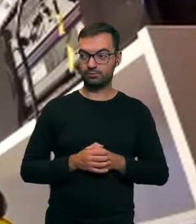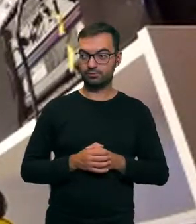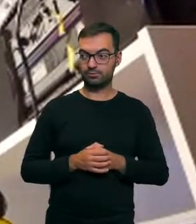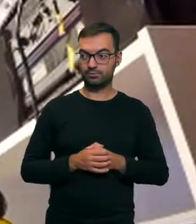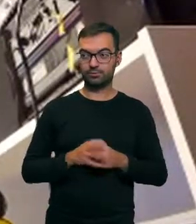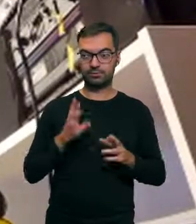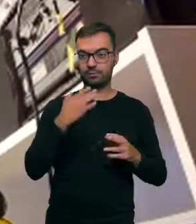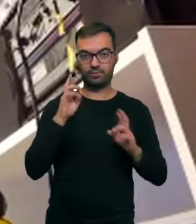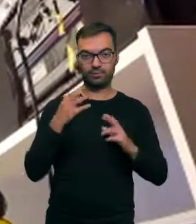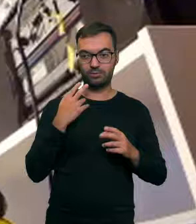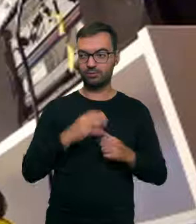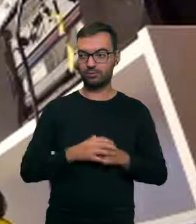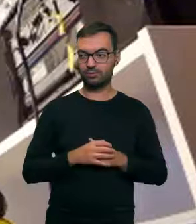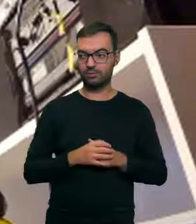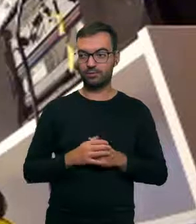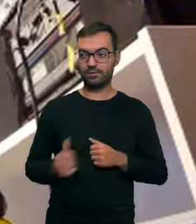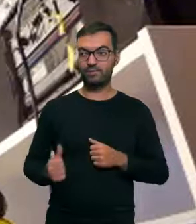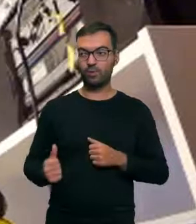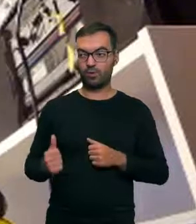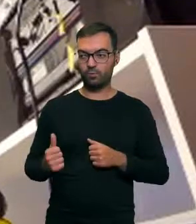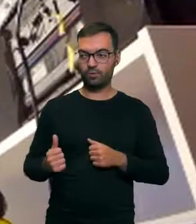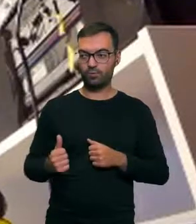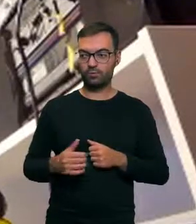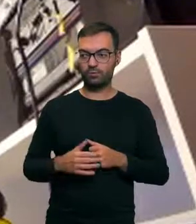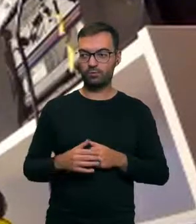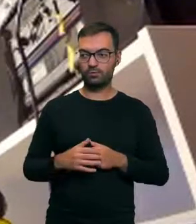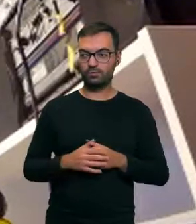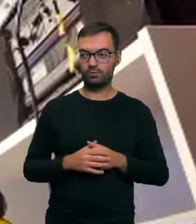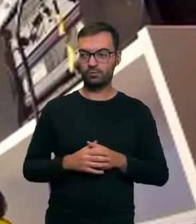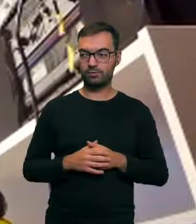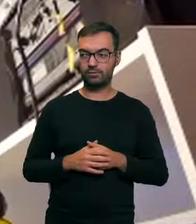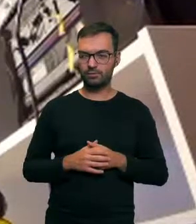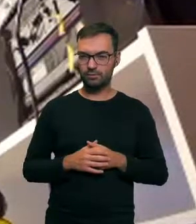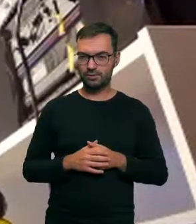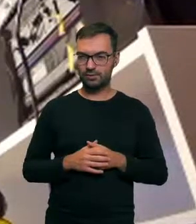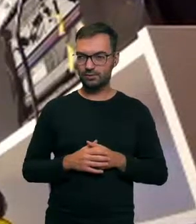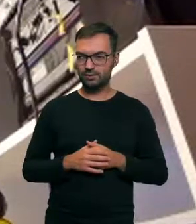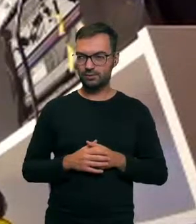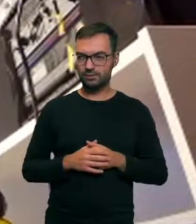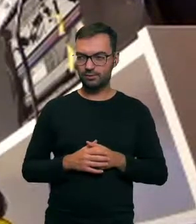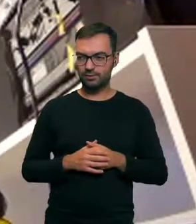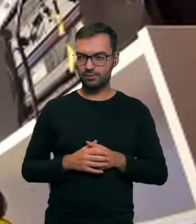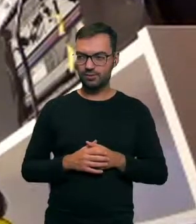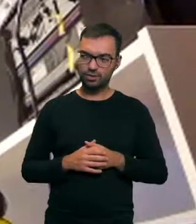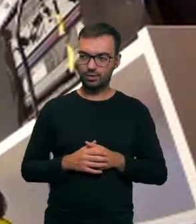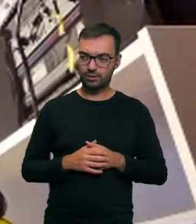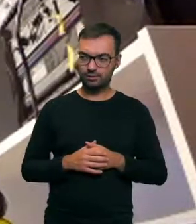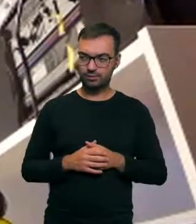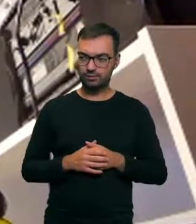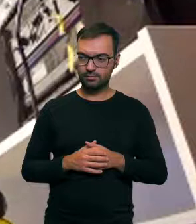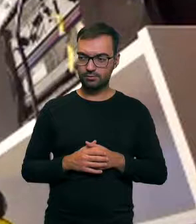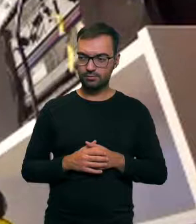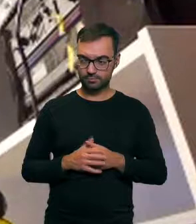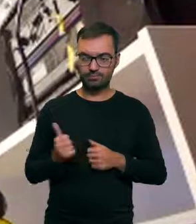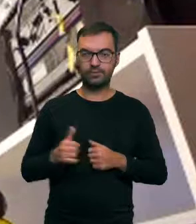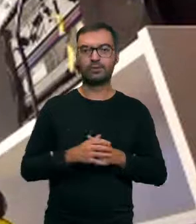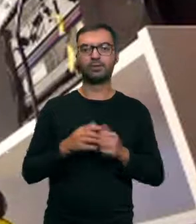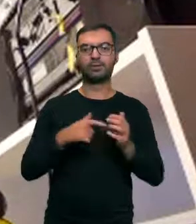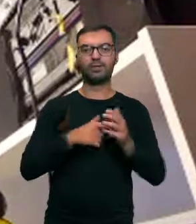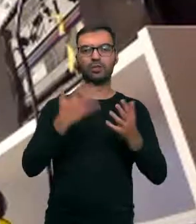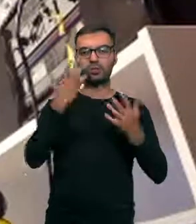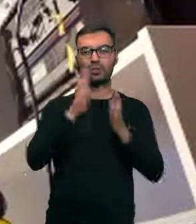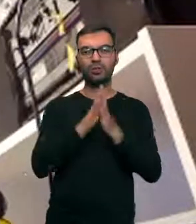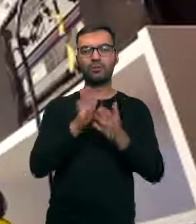Barbary Sadowskiej, kiedy ona pisze, że kiedyś może powstanie jakaś, nie, to się nazywało książkowy przykład